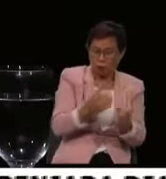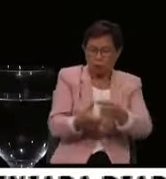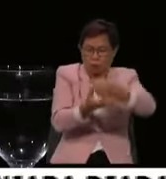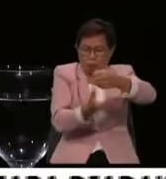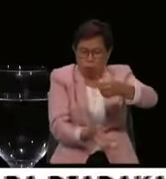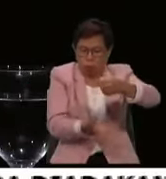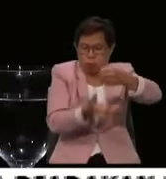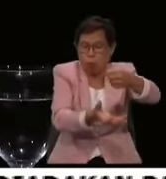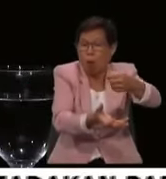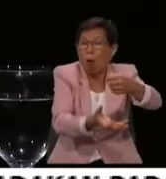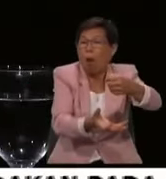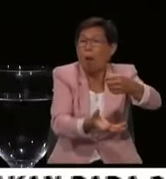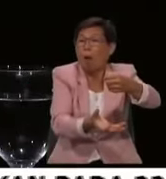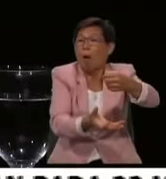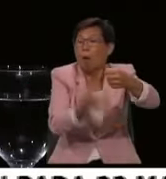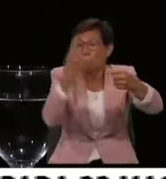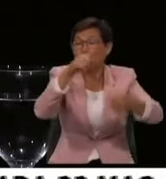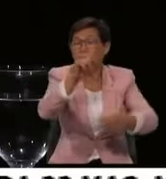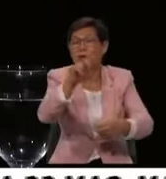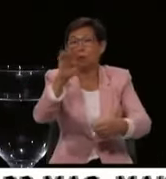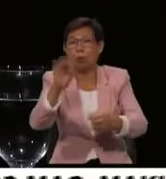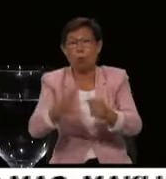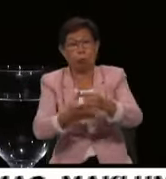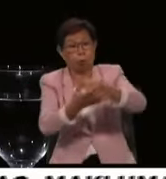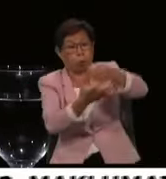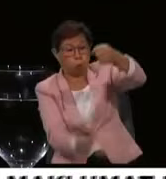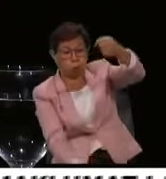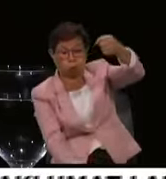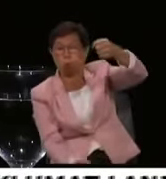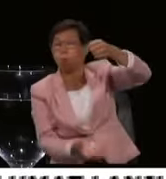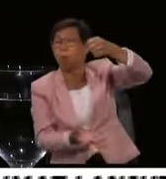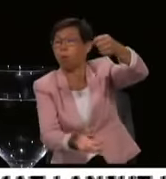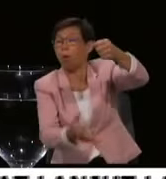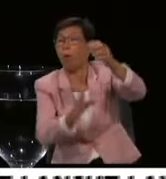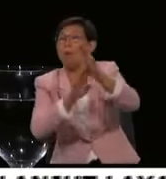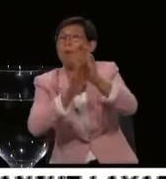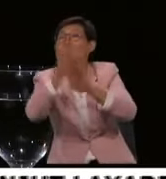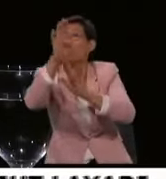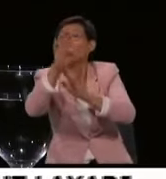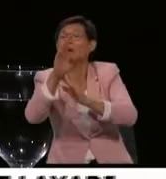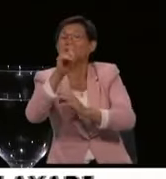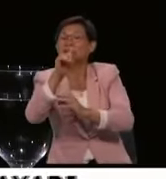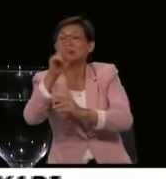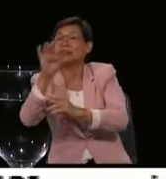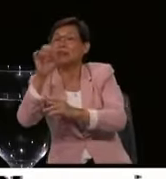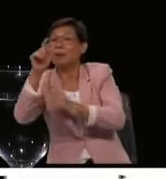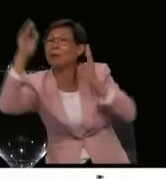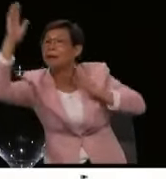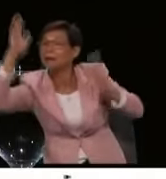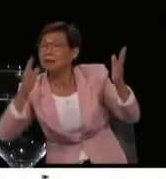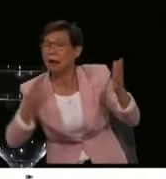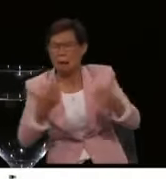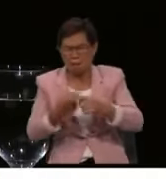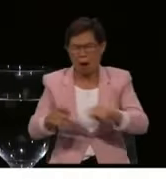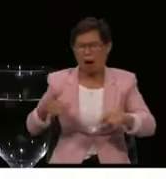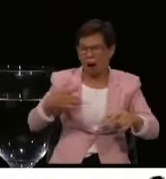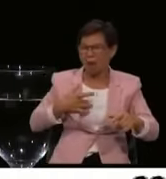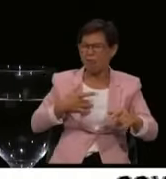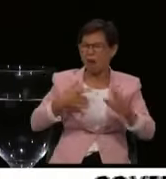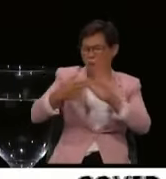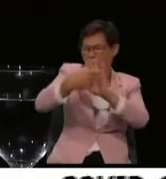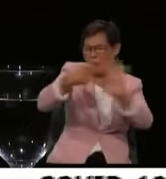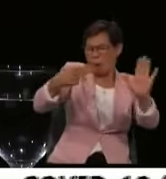untuk TVET itu antara peruntukan yang paling besar untuk pembangunan TVET yang ada di negara kita. Er namun masih ada stigma